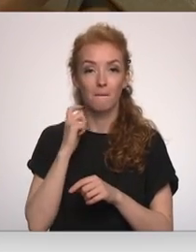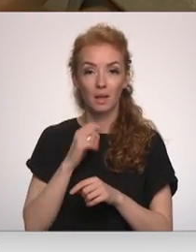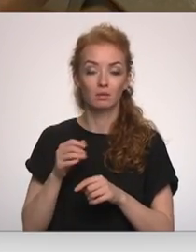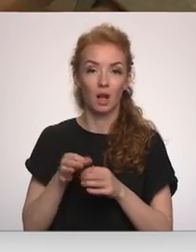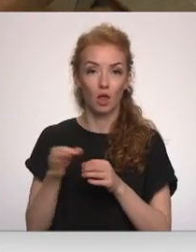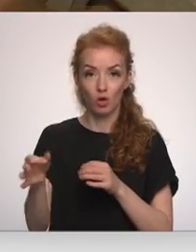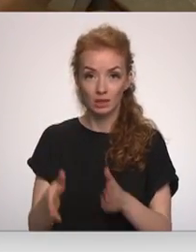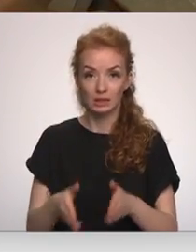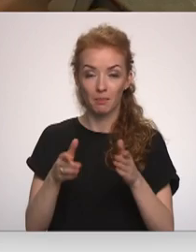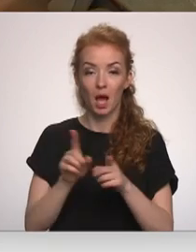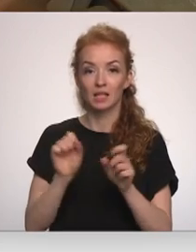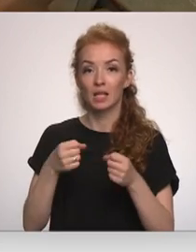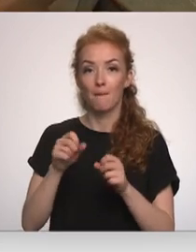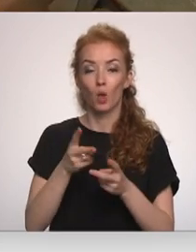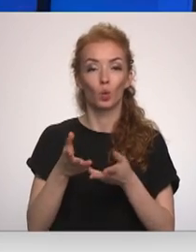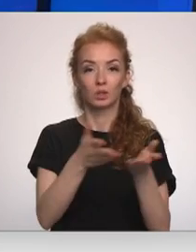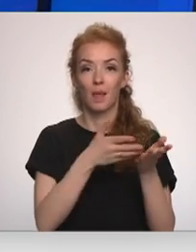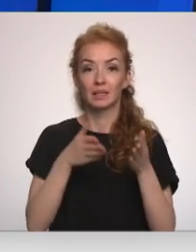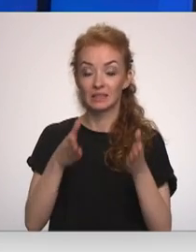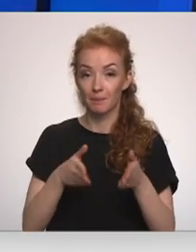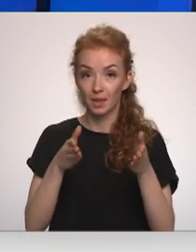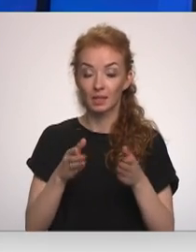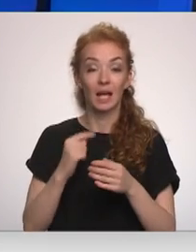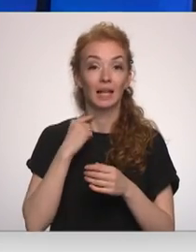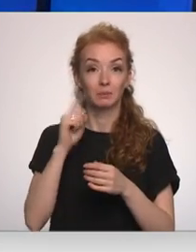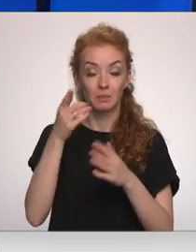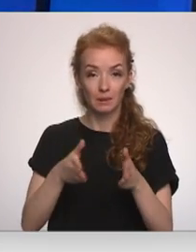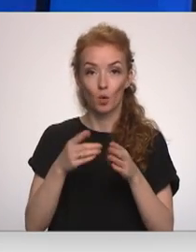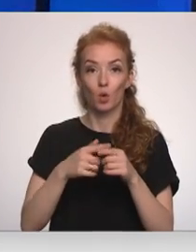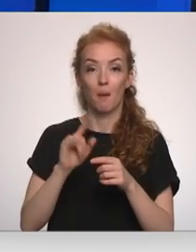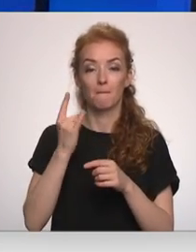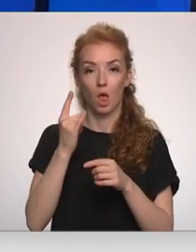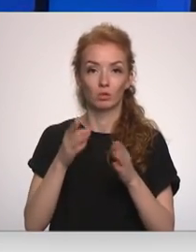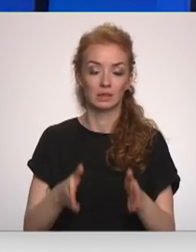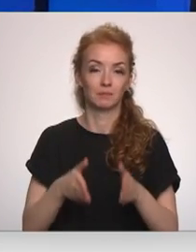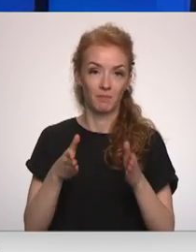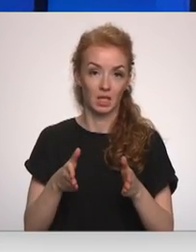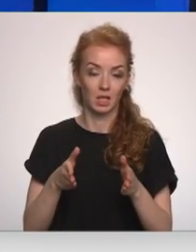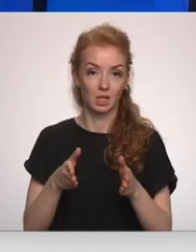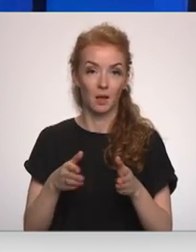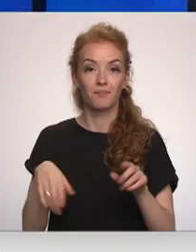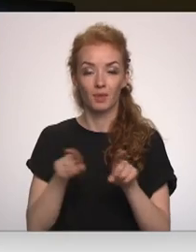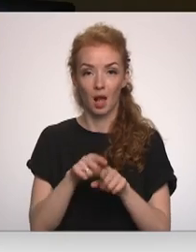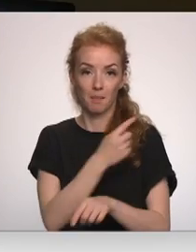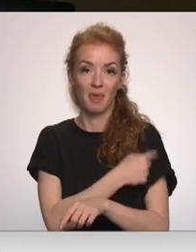un Ziemeļkurzemes reģionālā slimnīca, Rīgas pirmā slimnīca un Bērnu klīniskās universitātes slimnīca, kā arī